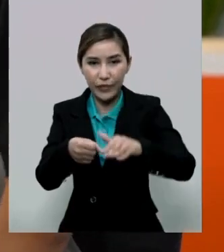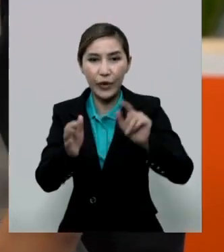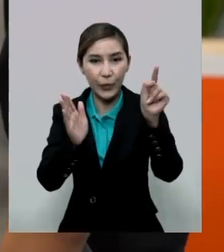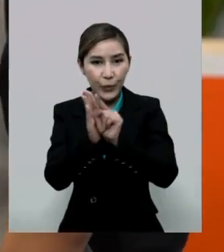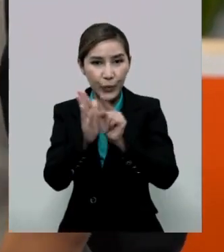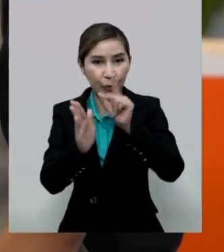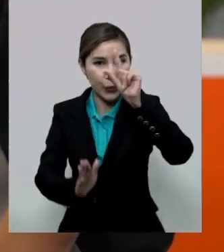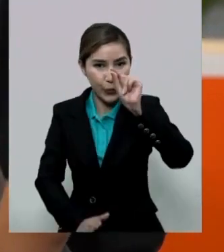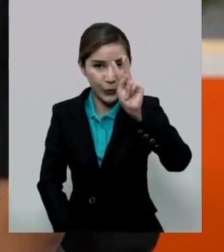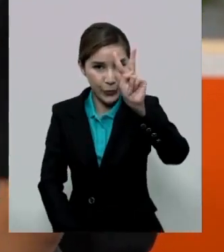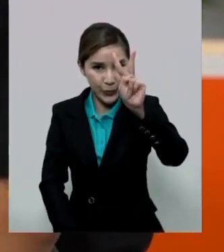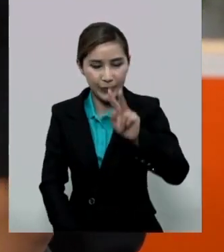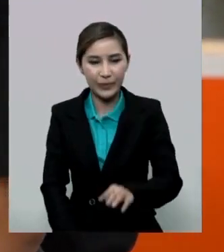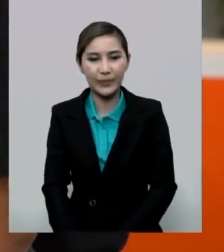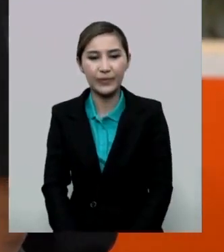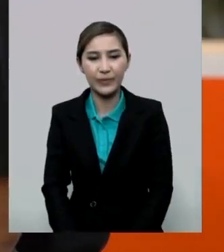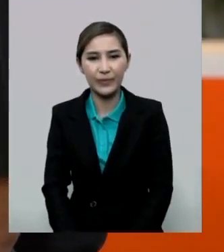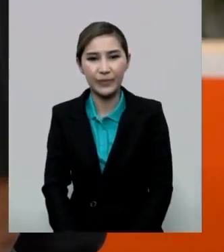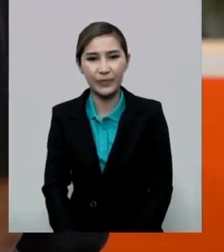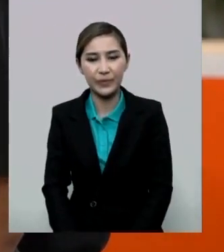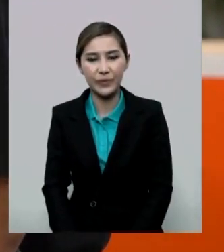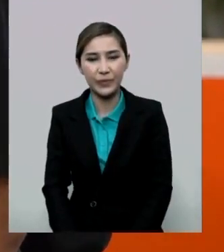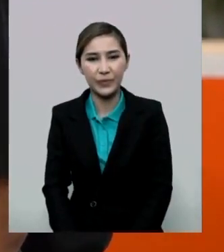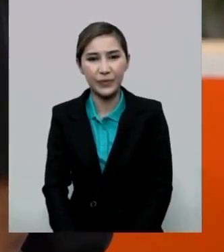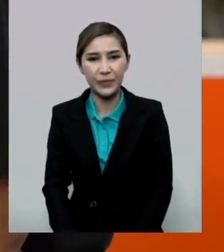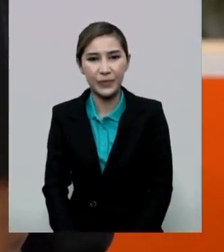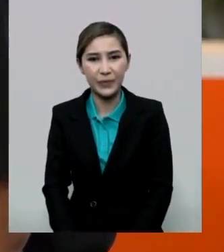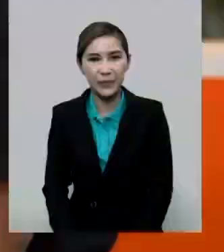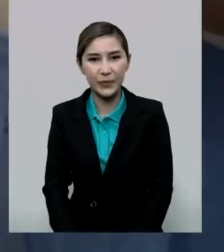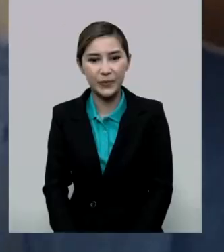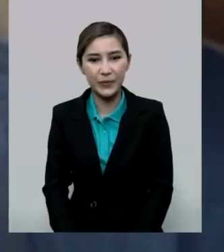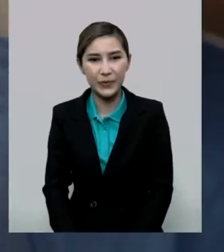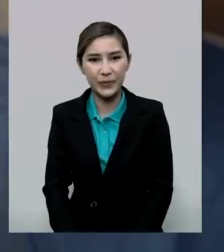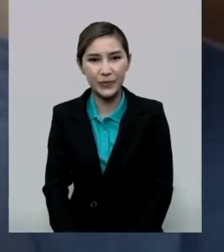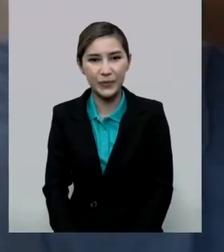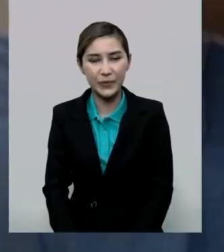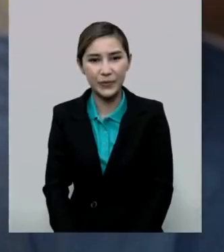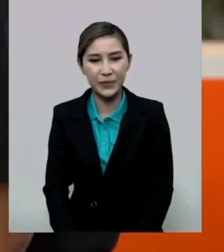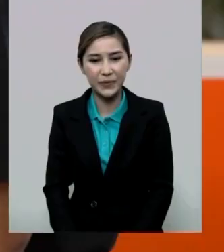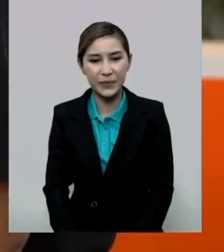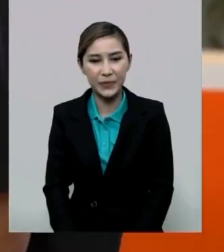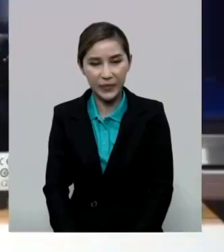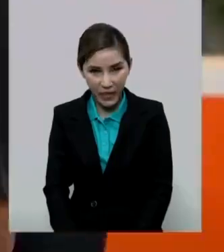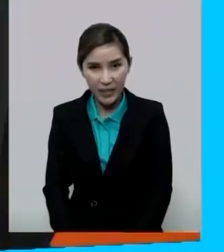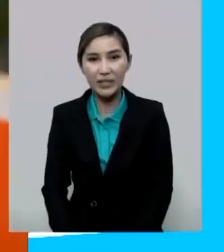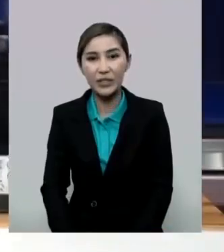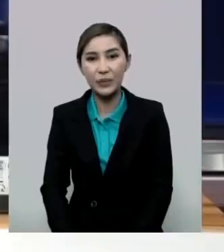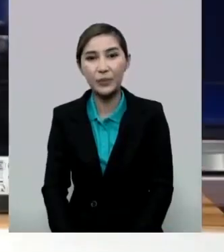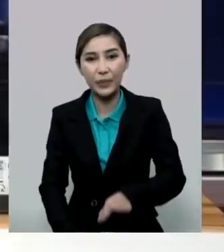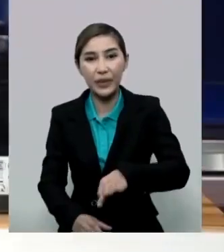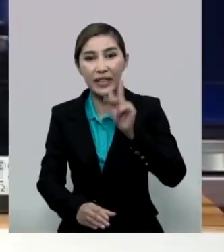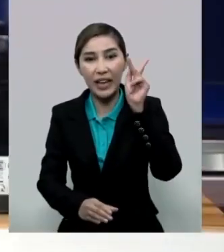ัน ใช่ฮะ22ครับ โอเค1 2 3 ท่านปั๊มนมใส่ในโถปั่น ค่